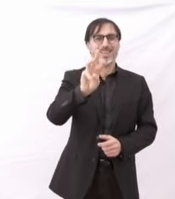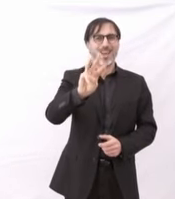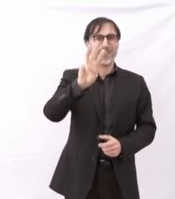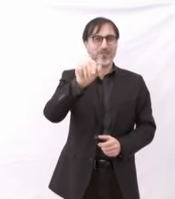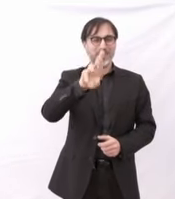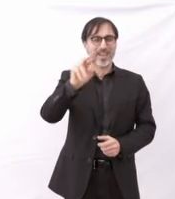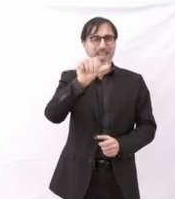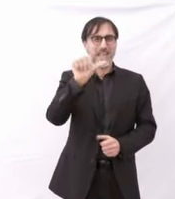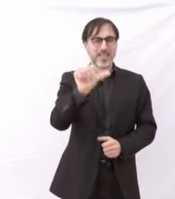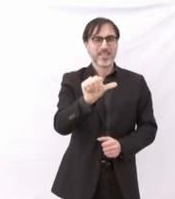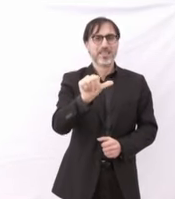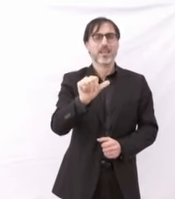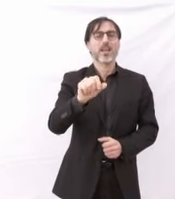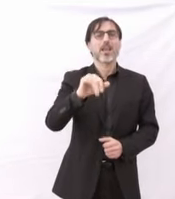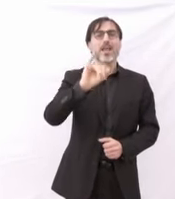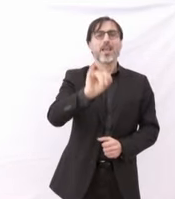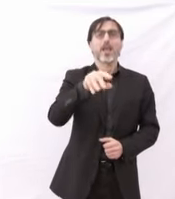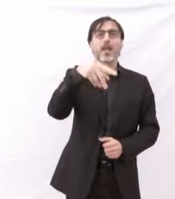Antimo Imperatore,